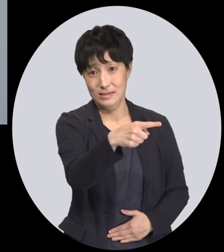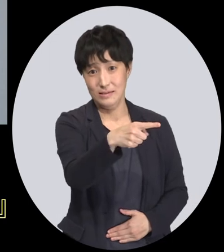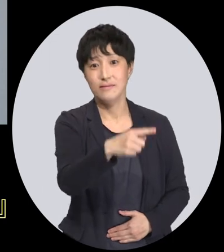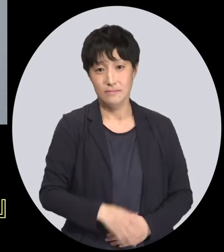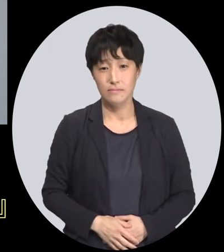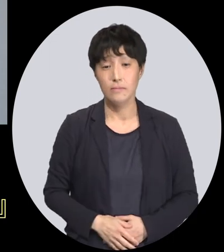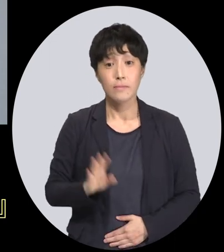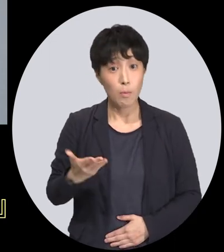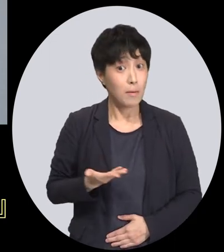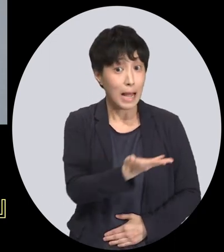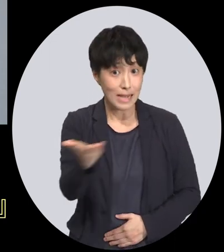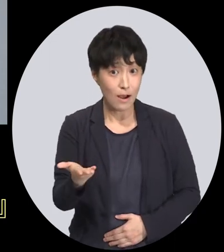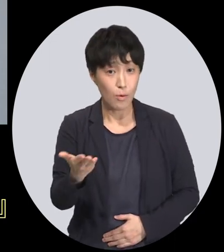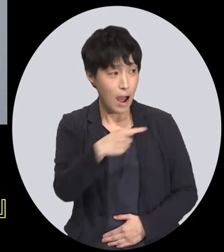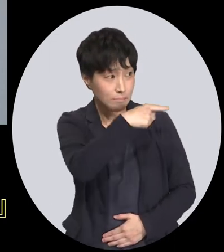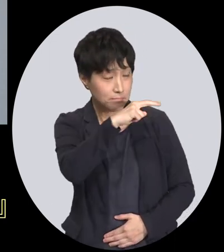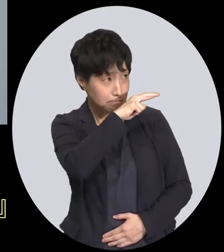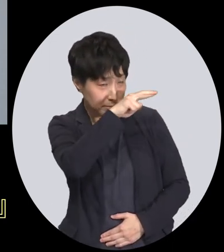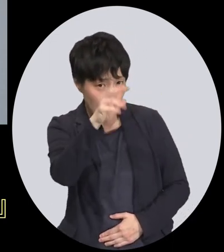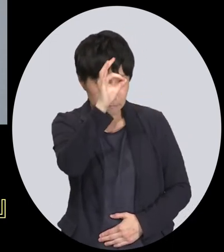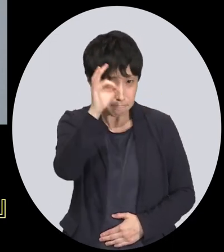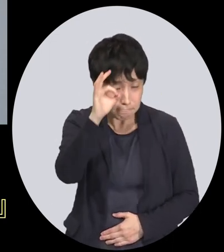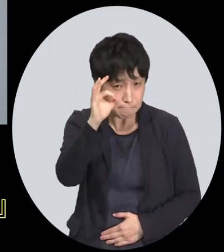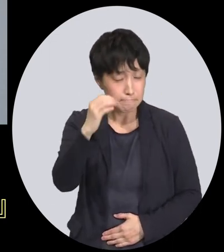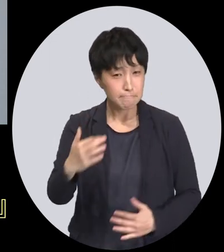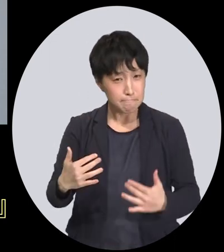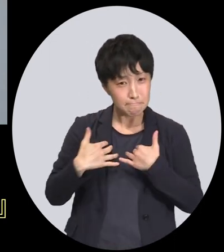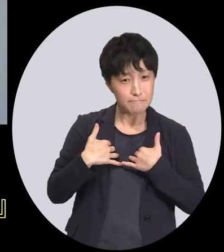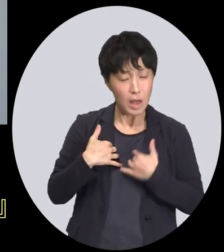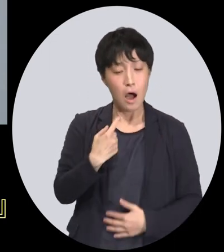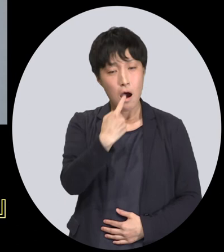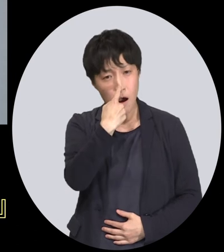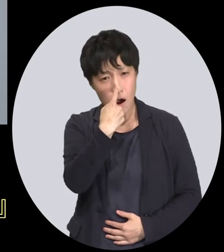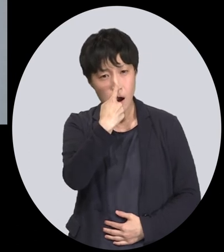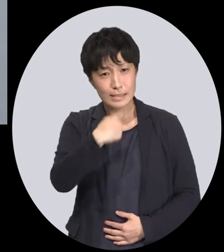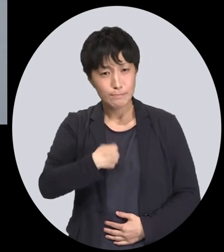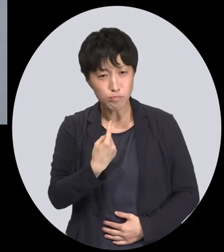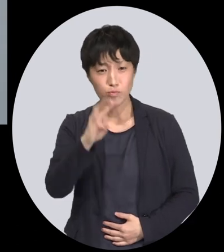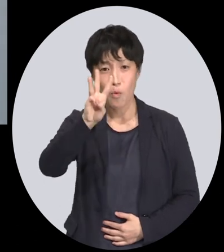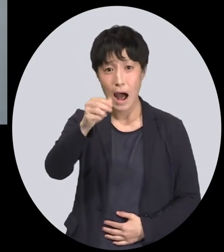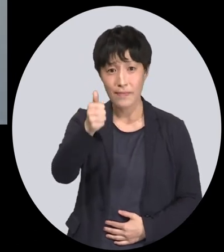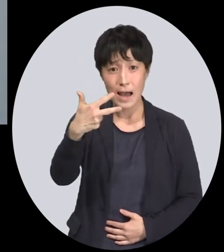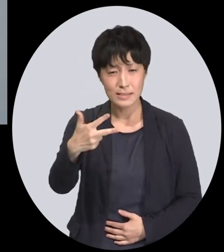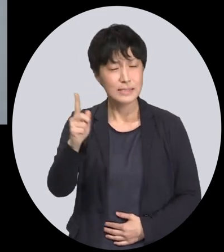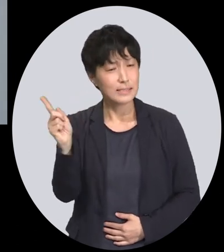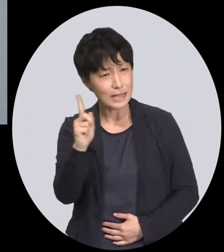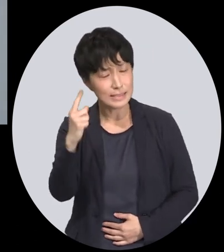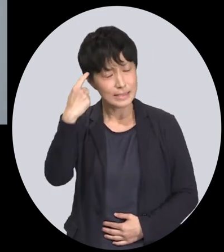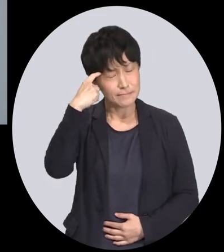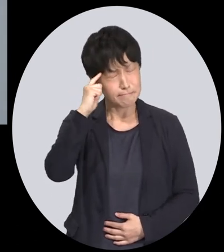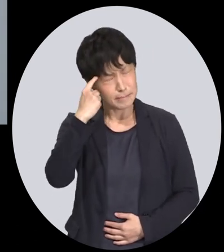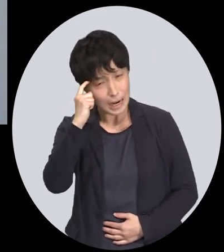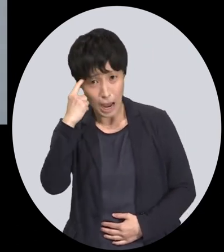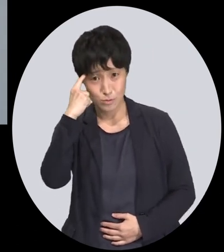これを手がかりにしてではみなさんにとっての私って何だろうかそんなという